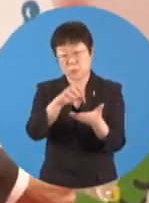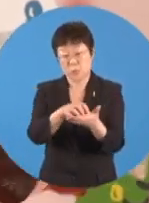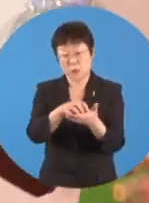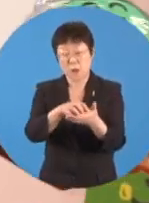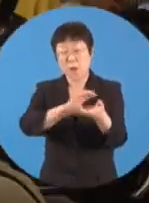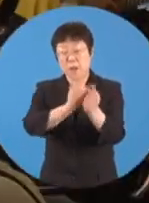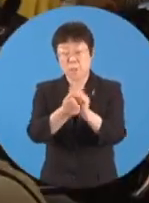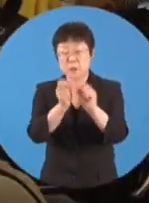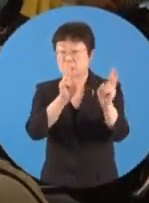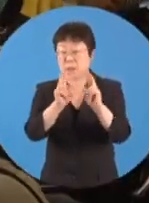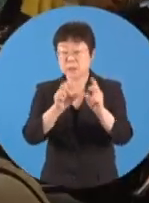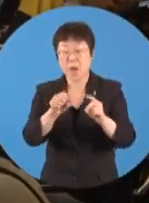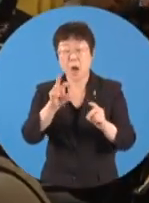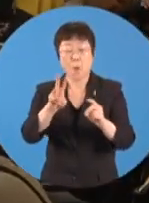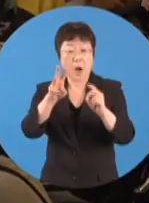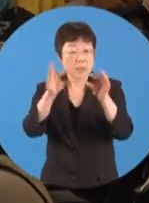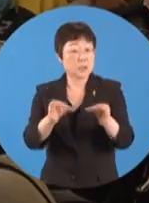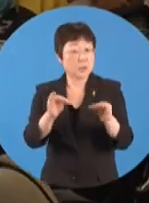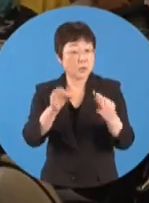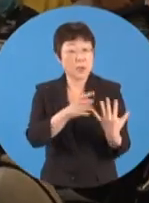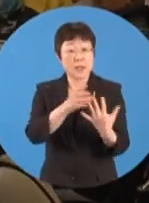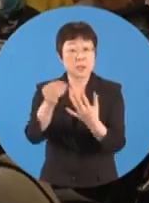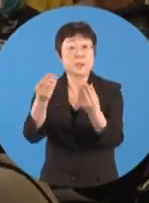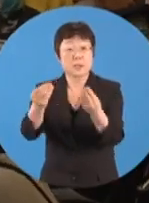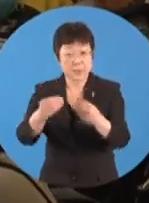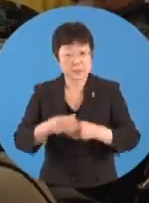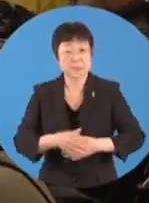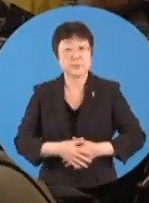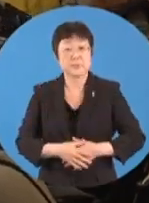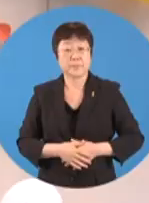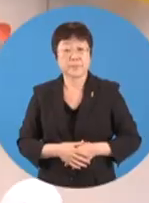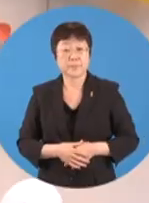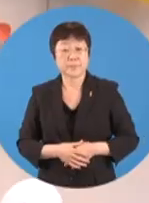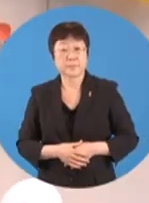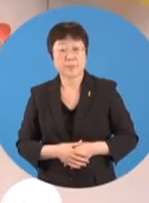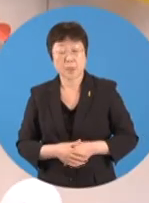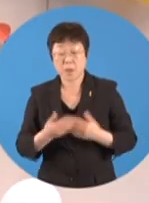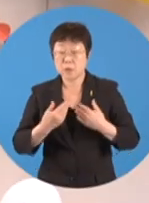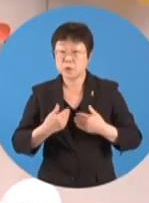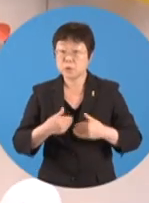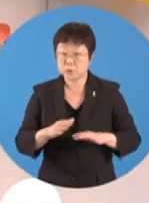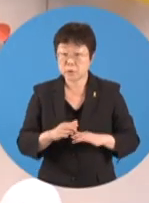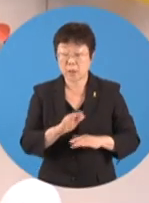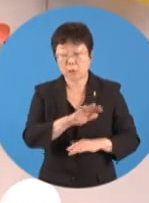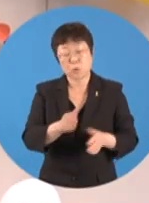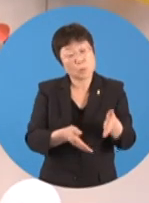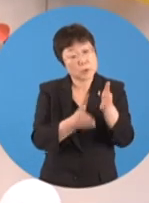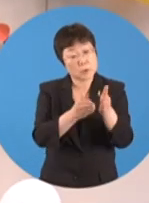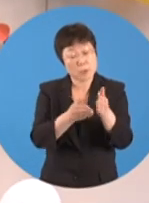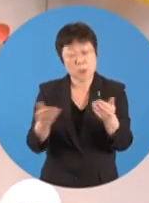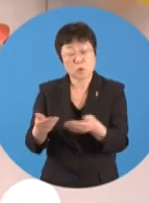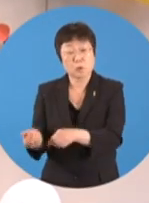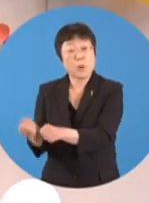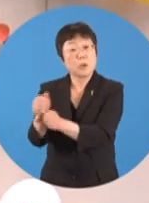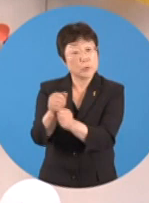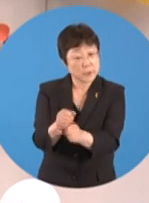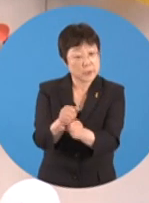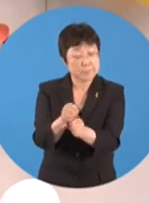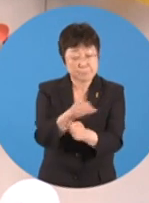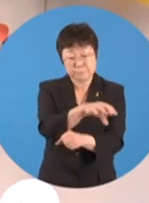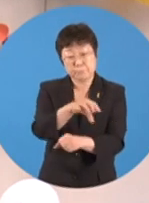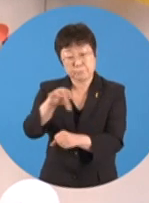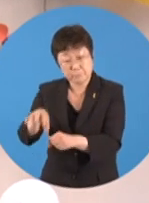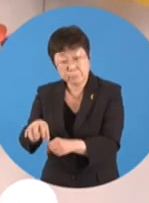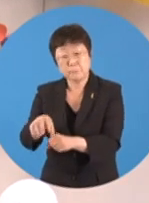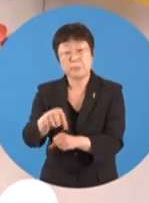式会社阿波銀行が選ばれました。 出産、育児、そして職場復帰に至るあらゆる